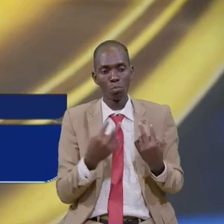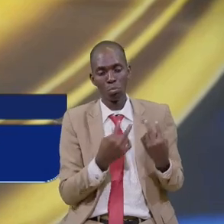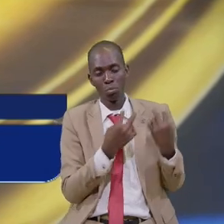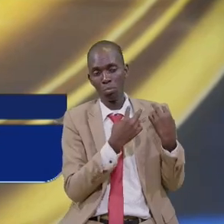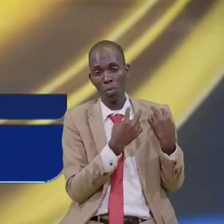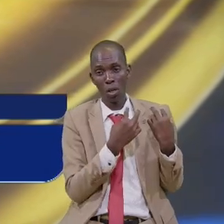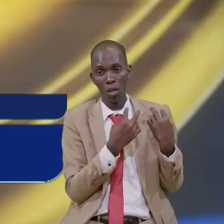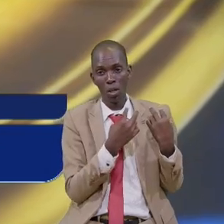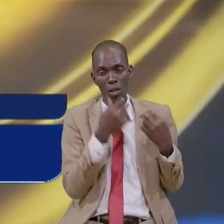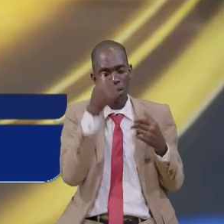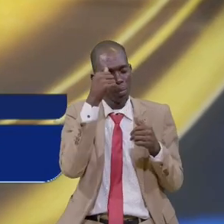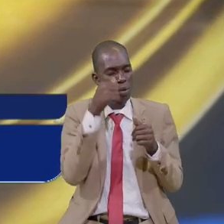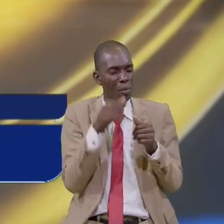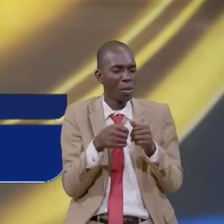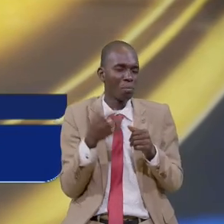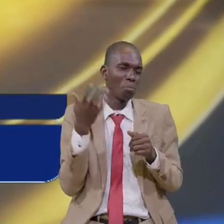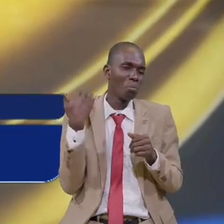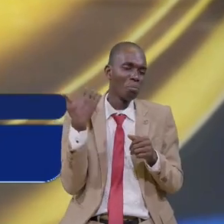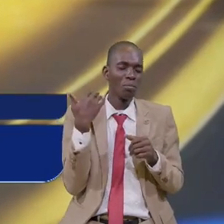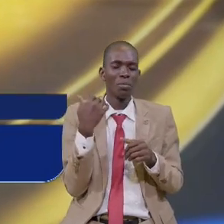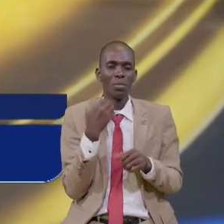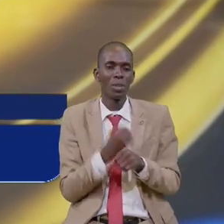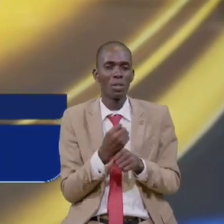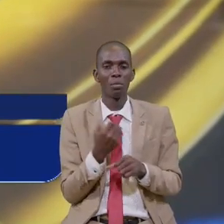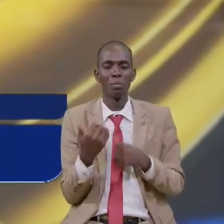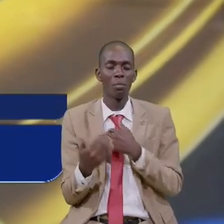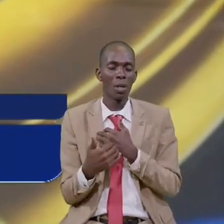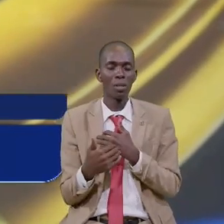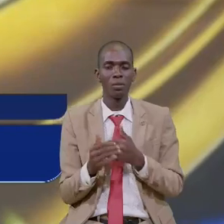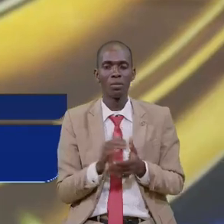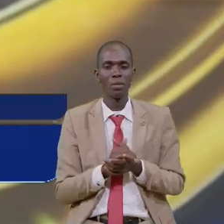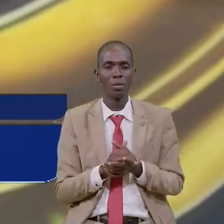arrière, quelques décennies passées.